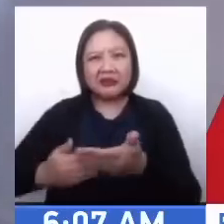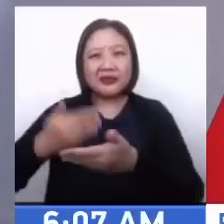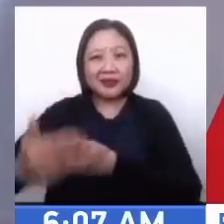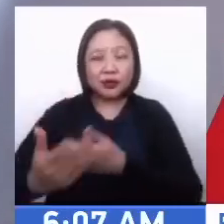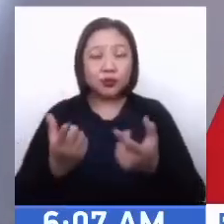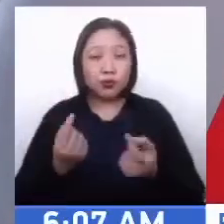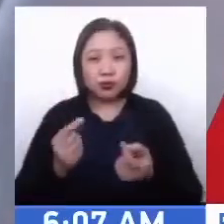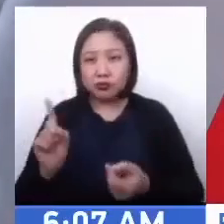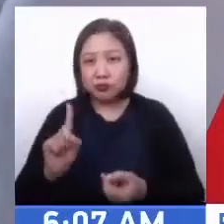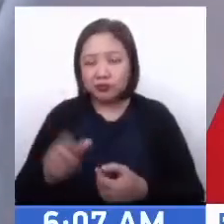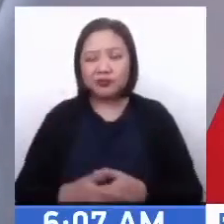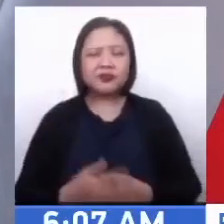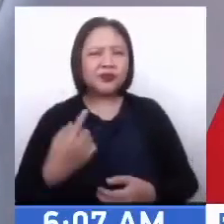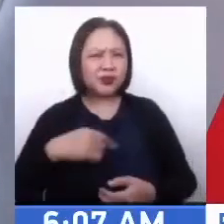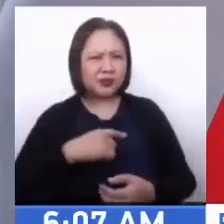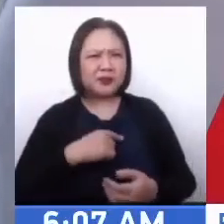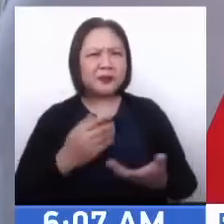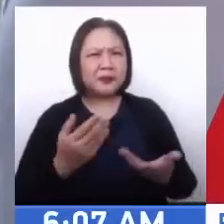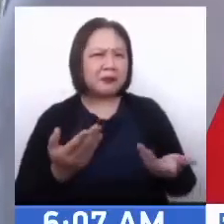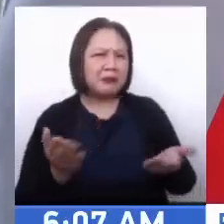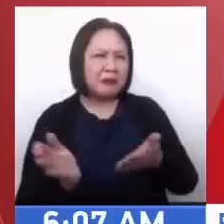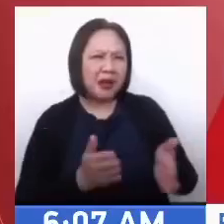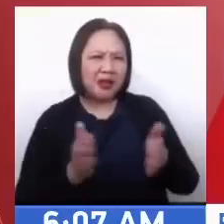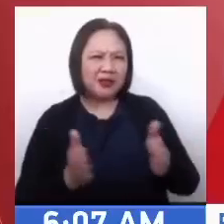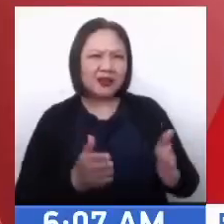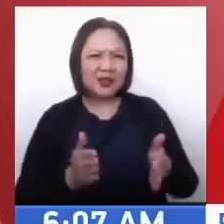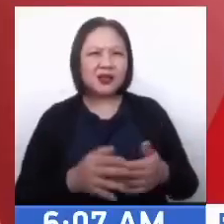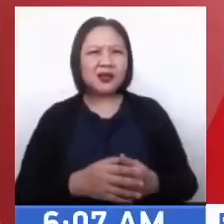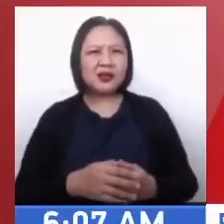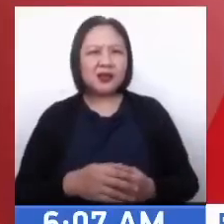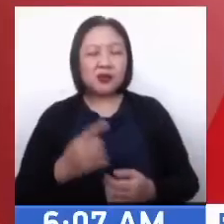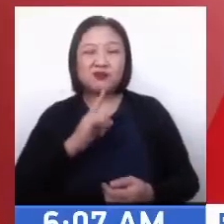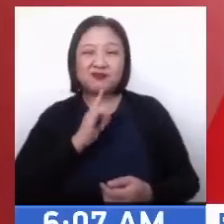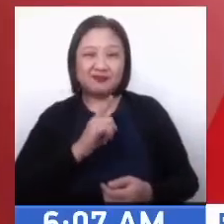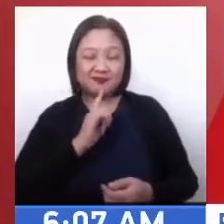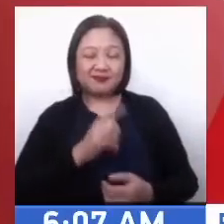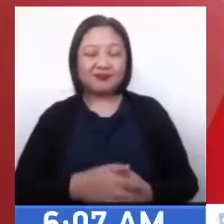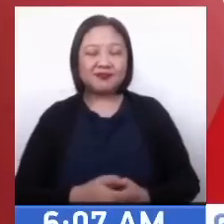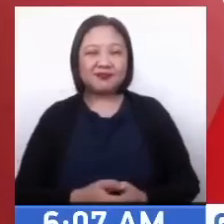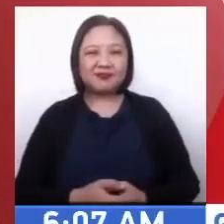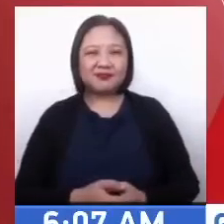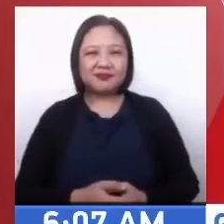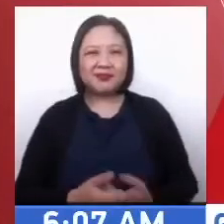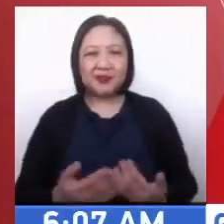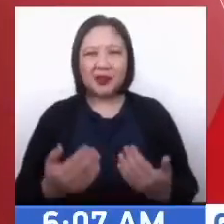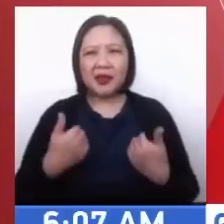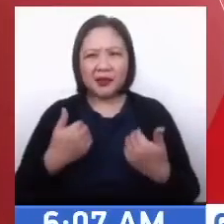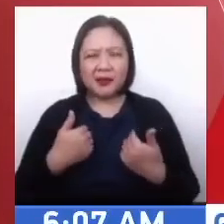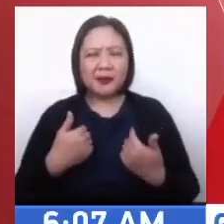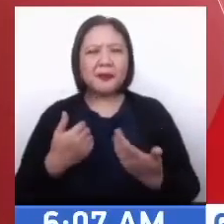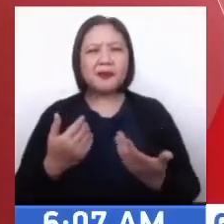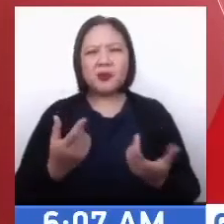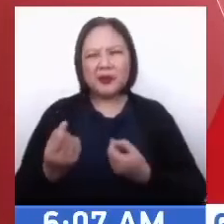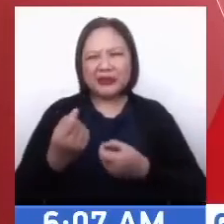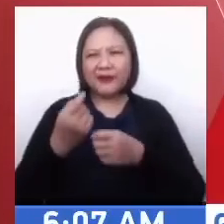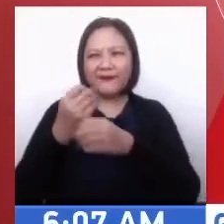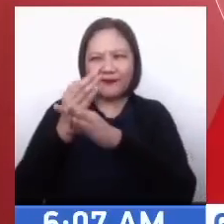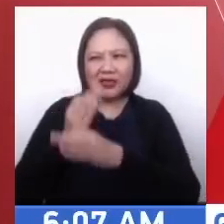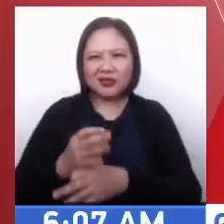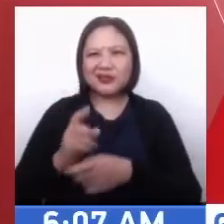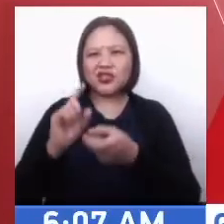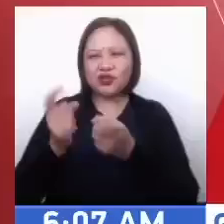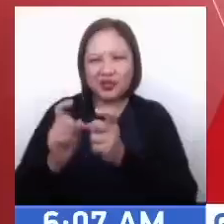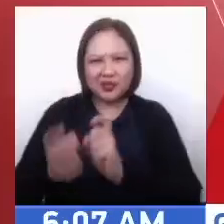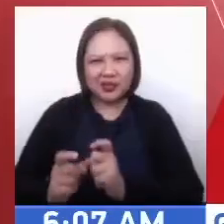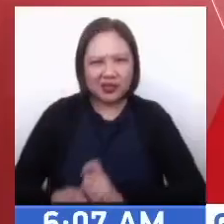planning for all of this. Ang talaga sa totoo lang, there are a lot of road reconfigurations that we need to